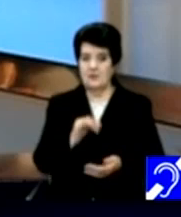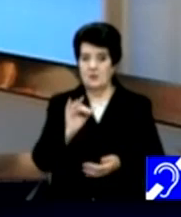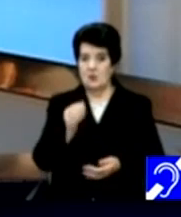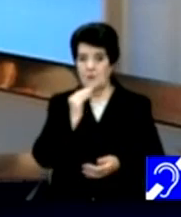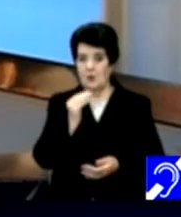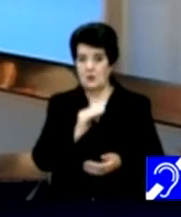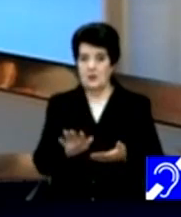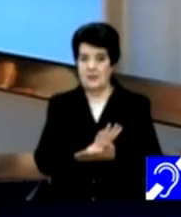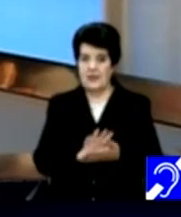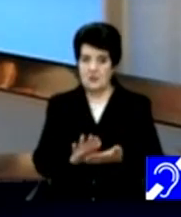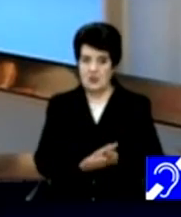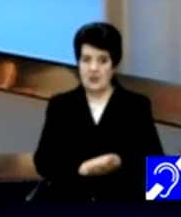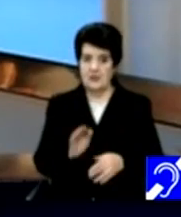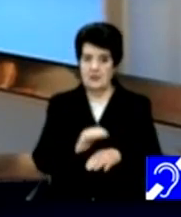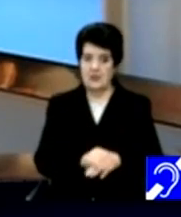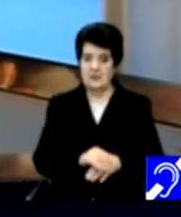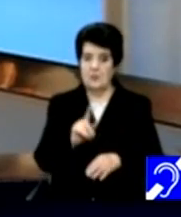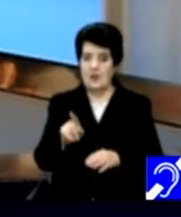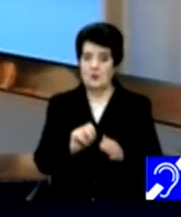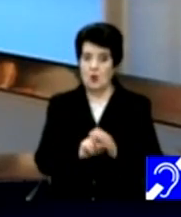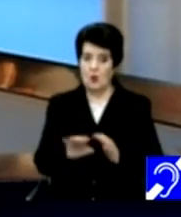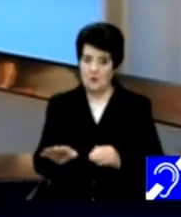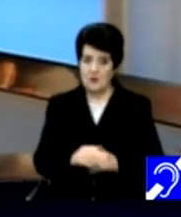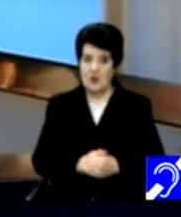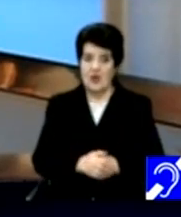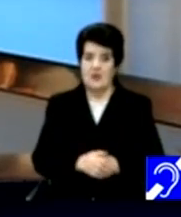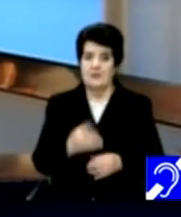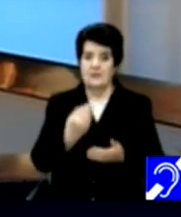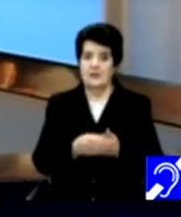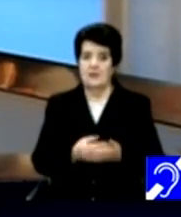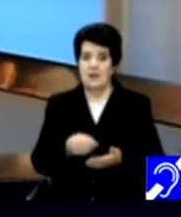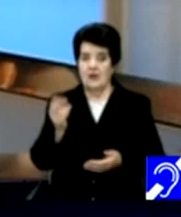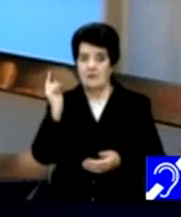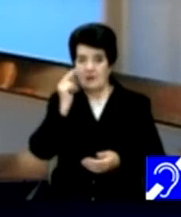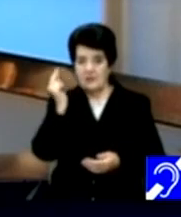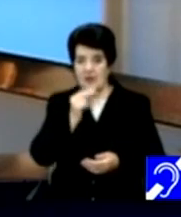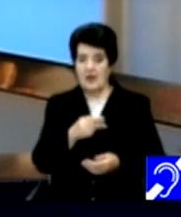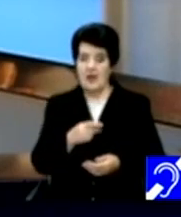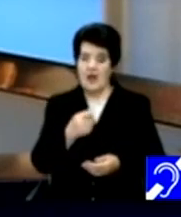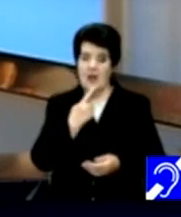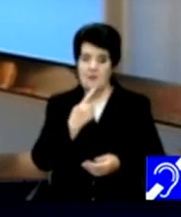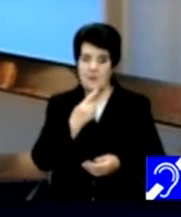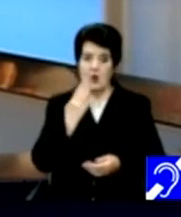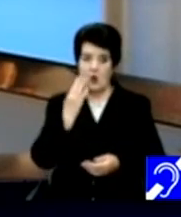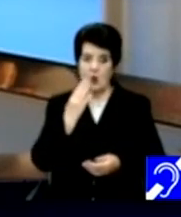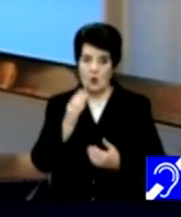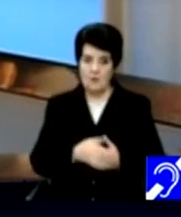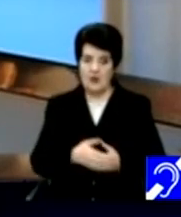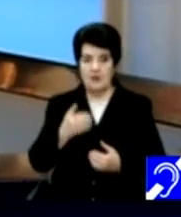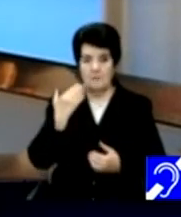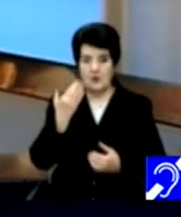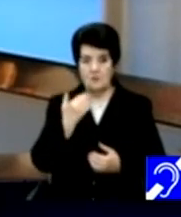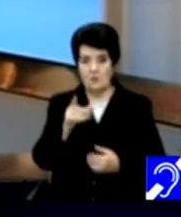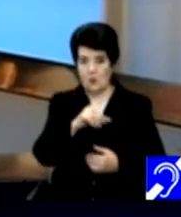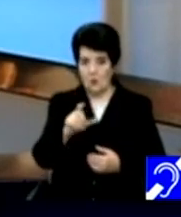produse de igienă. De asemenea, pentru refugiați vor fi organizate cursuri de învățare a limbii române pentru a interacționa mai ușor cu